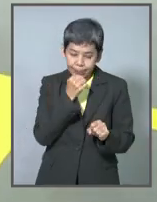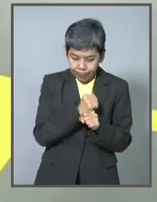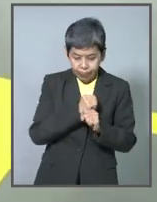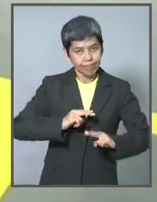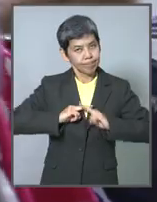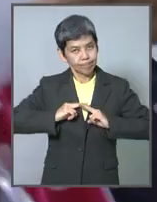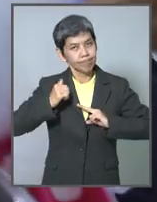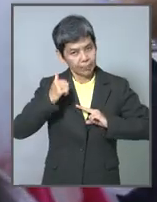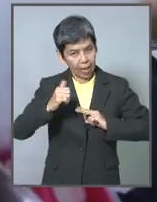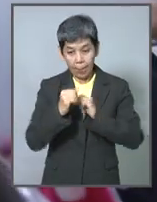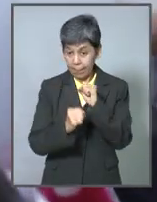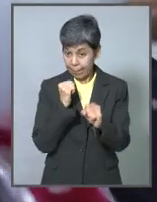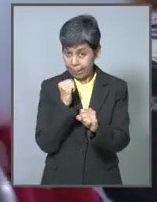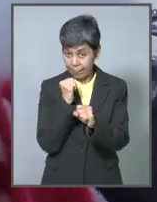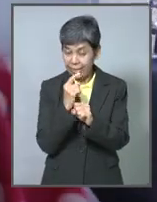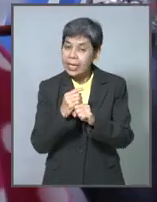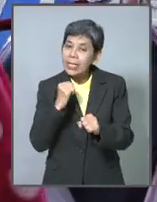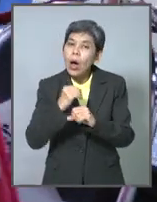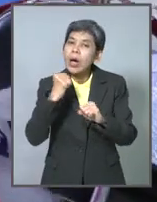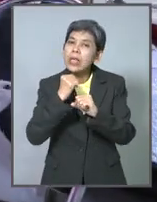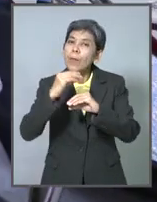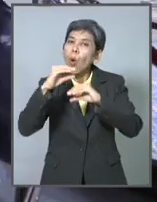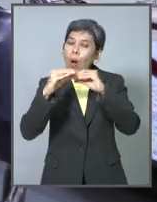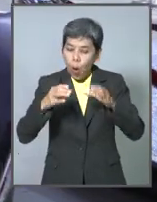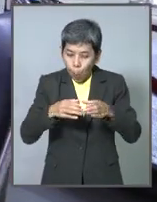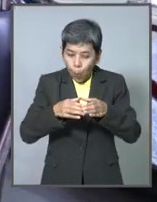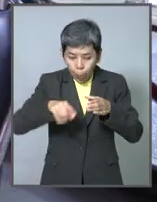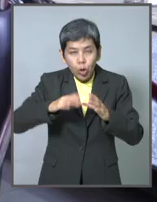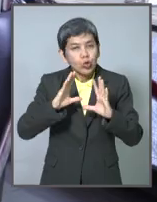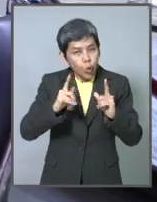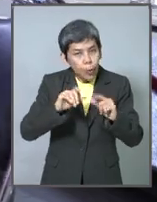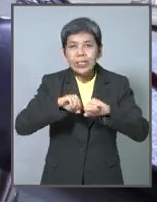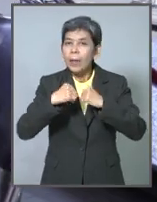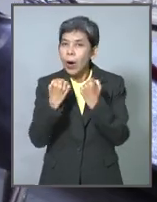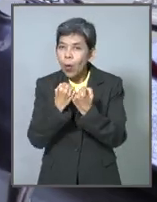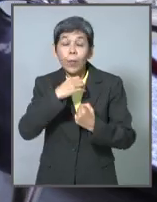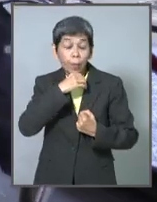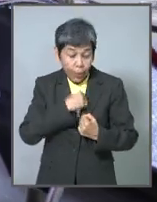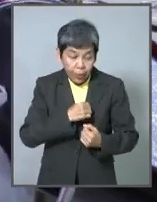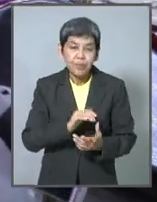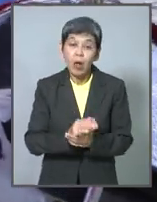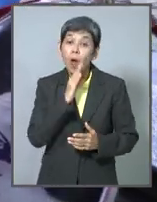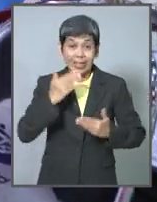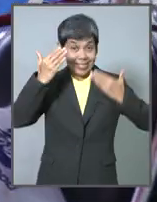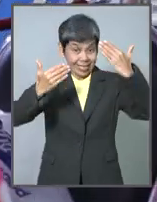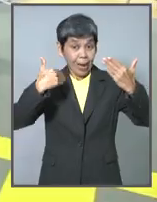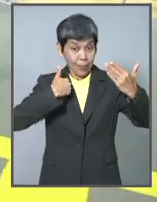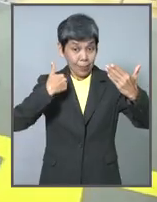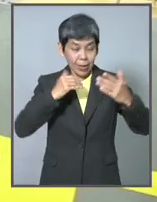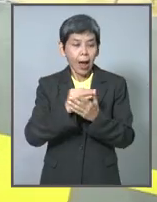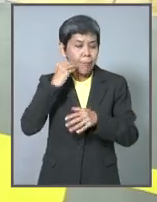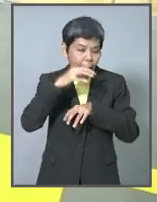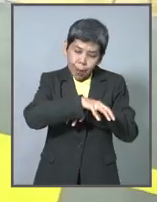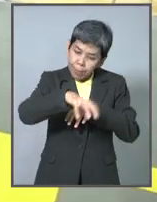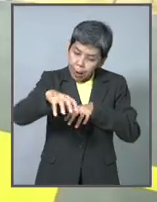ระได้เลยค่ะอีกอันหนึ่งก็คือให้ทำโครงการรวมกลุ่มกันชมรมสมาคมผู้สูงอายุมีกิจกรรมที่ในหมู่บ้าน